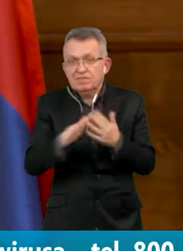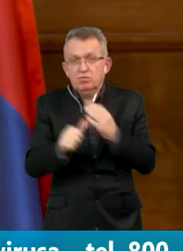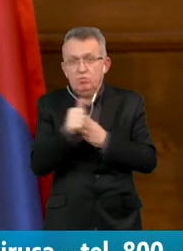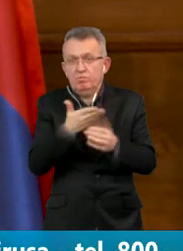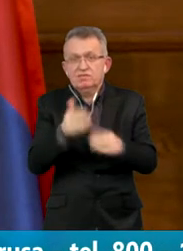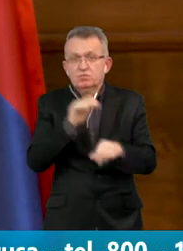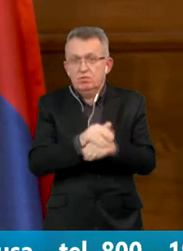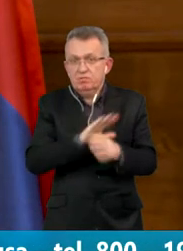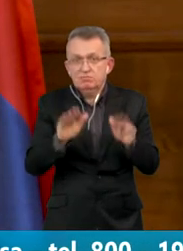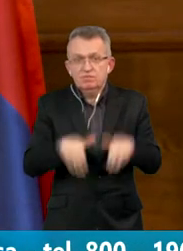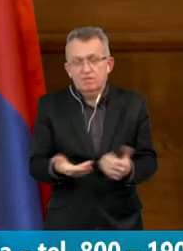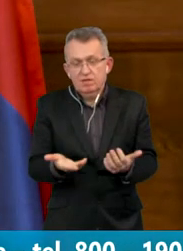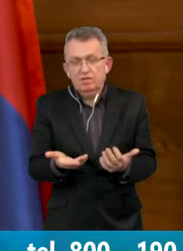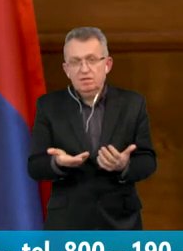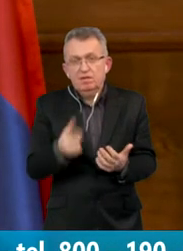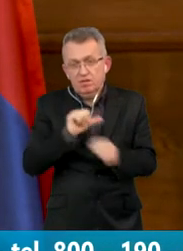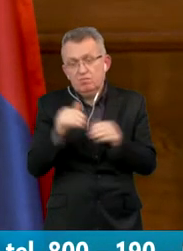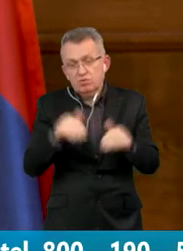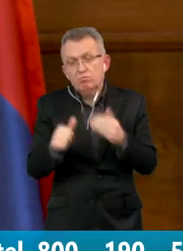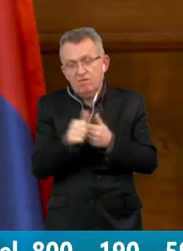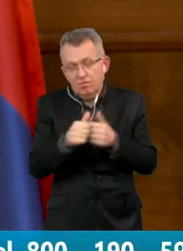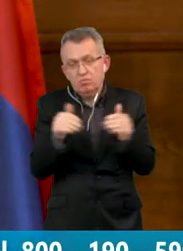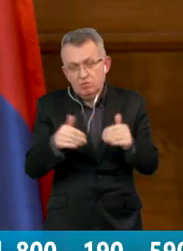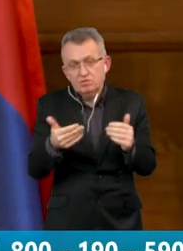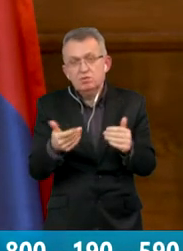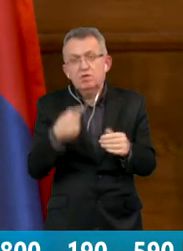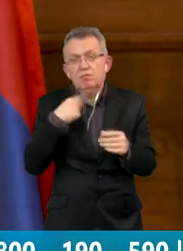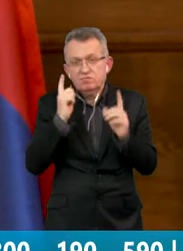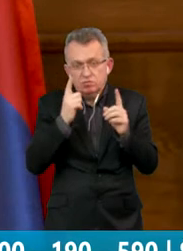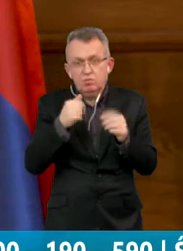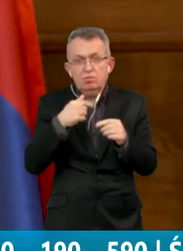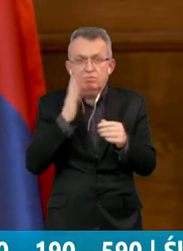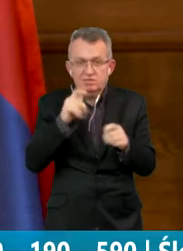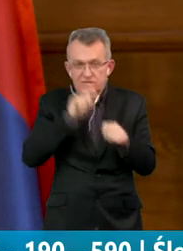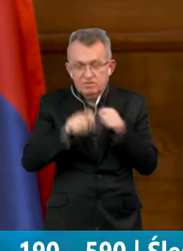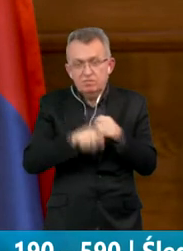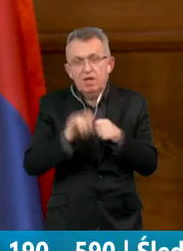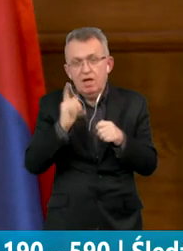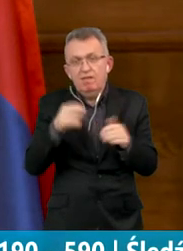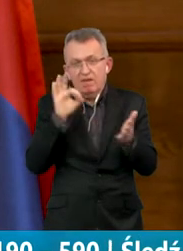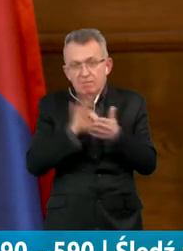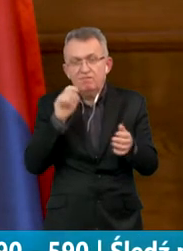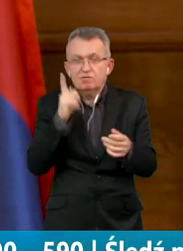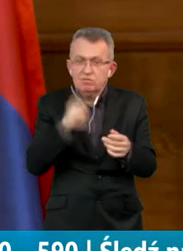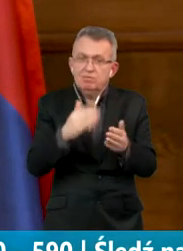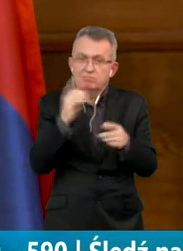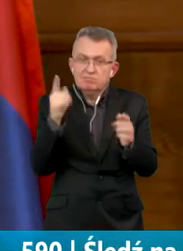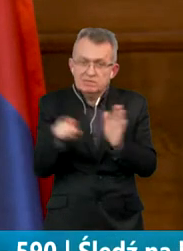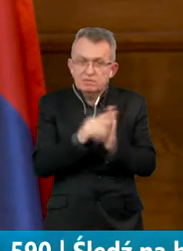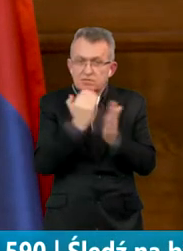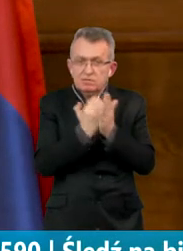a więc pozwolenia. To jest może powód. Zwrócimy na to uwagę, natomiast na pewno trzeba stosować się do reguł i przepisów,